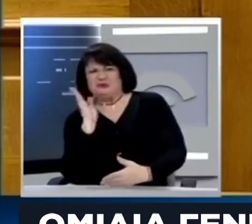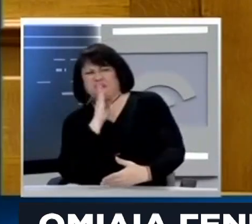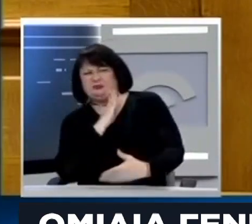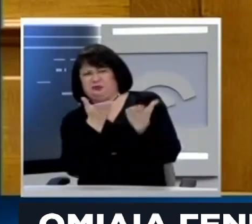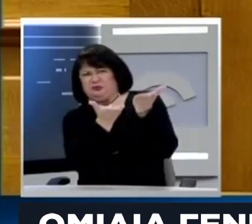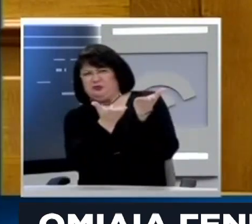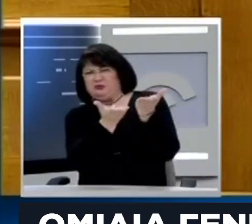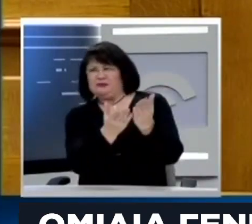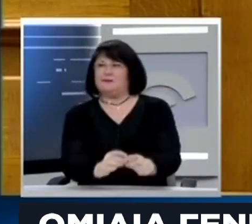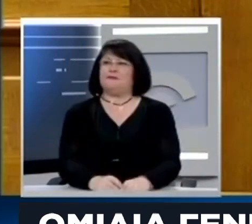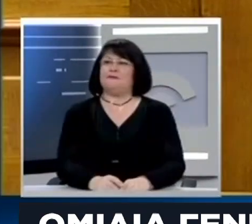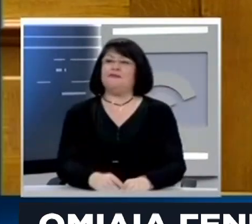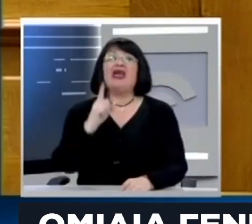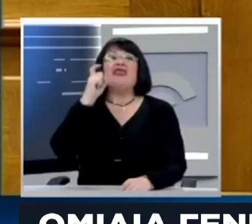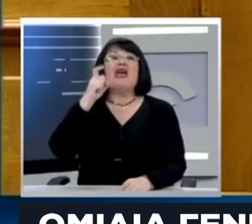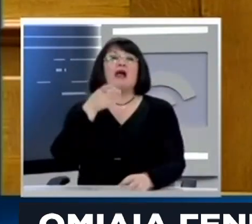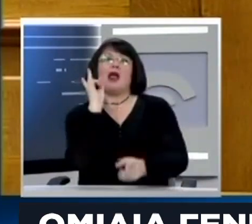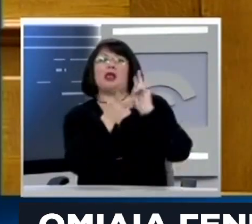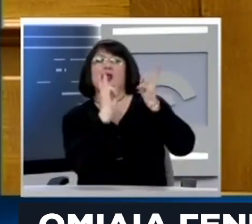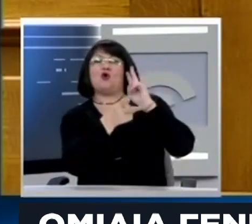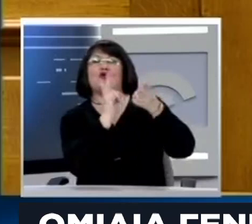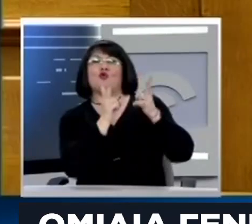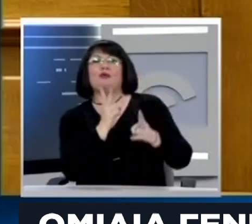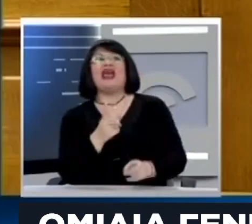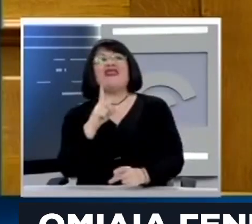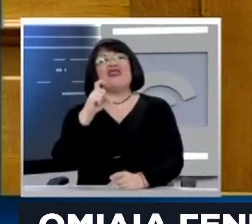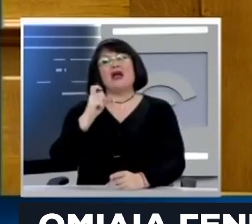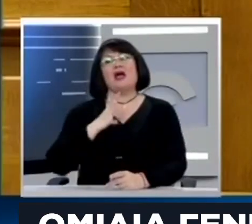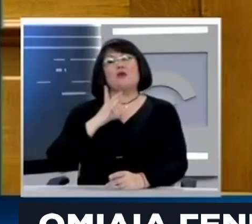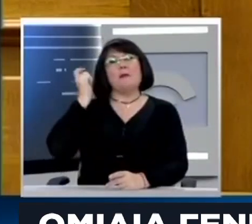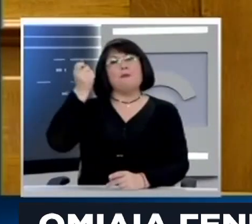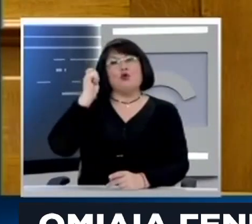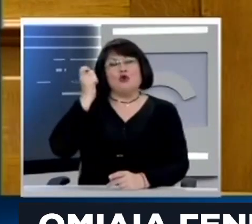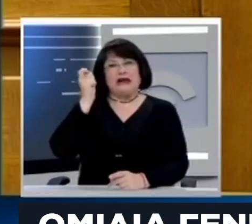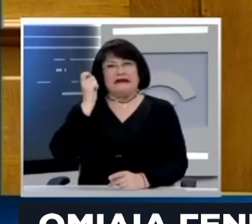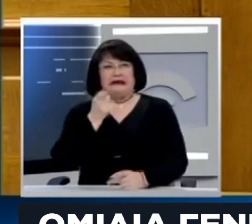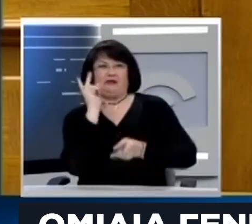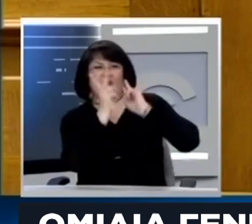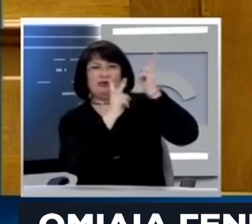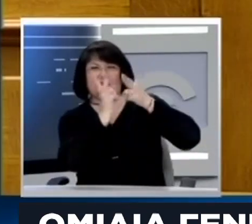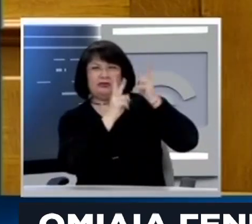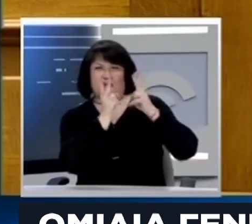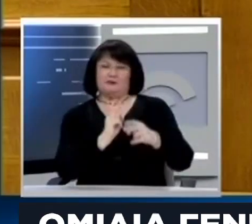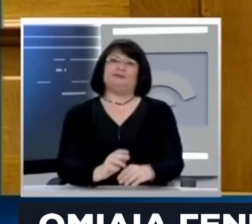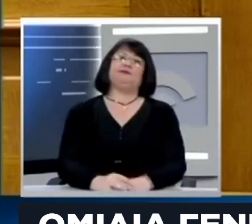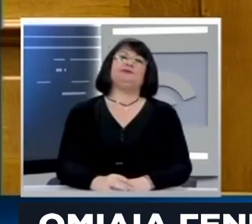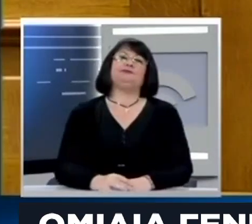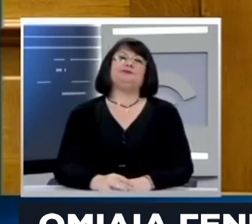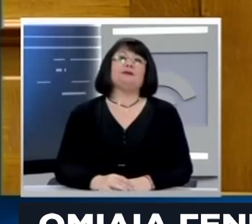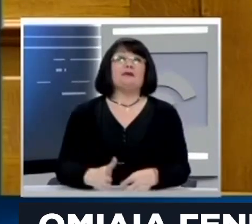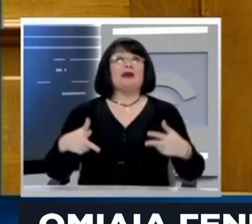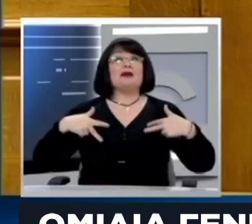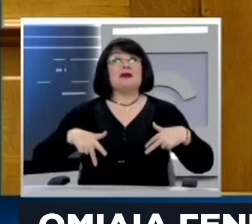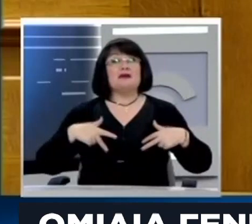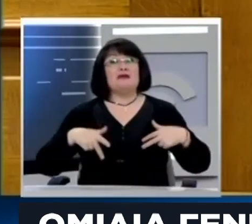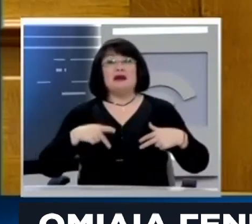Πανελλήνιο έγινε μάρτυρας μιας έντονα τοξικής ποινικοποίησης της δημόσιας ζωής. Για την κυβέρνηση